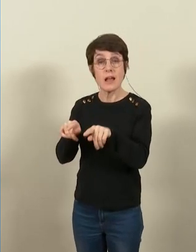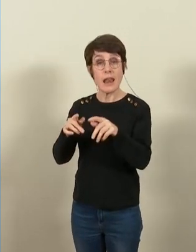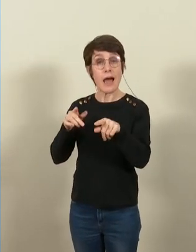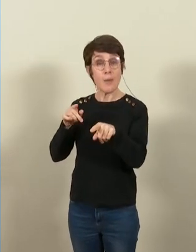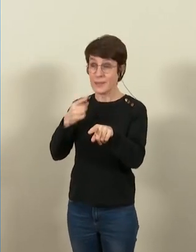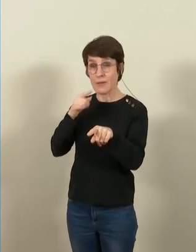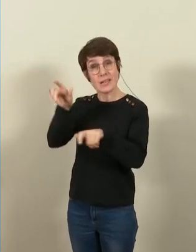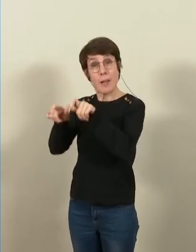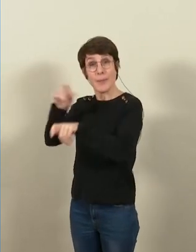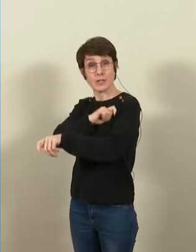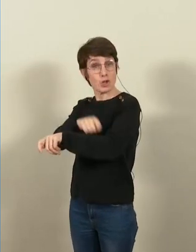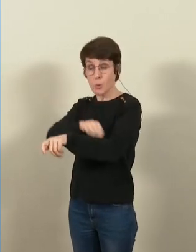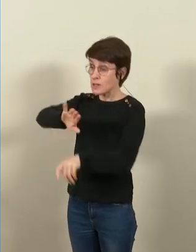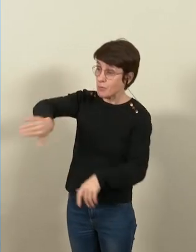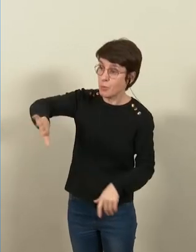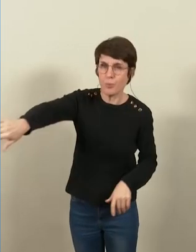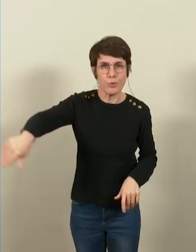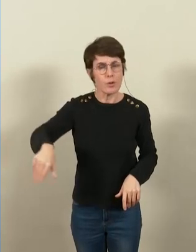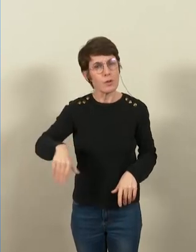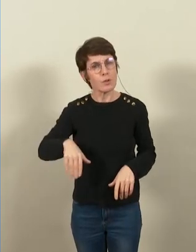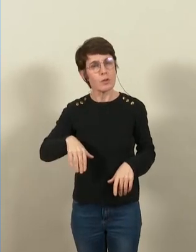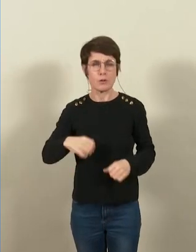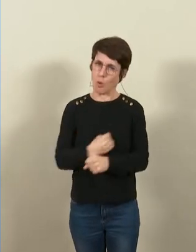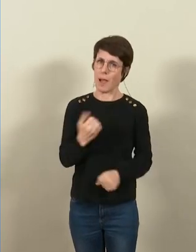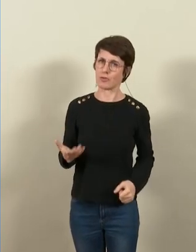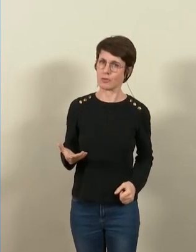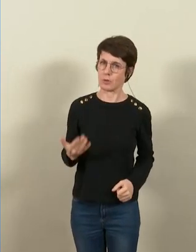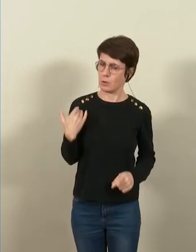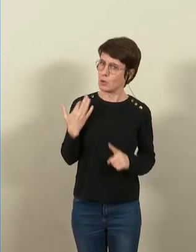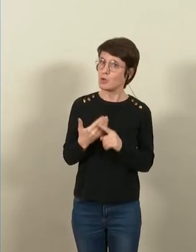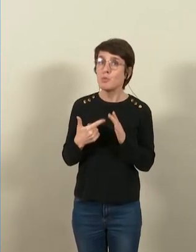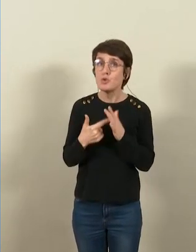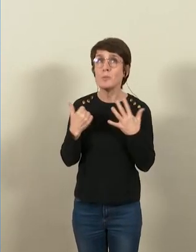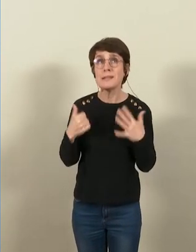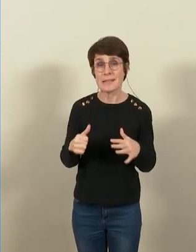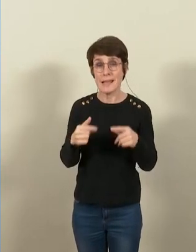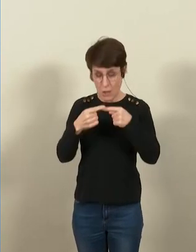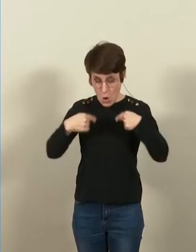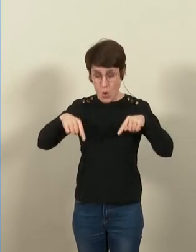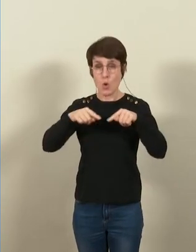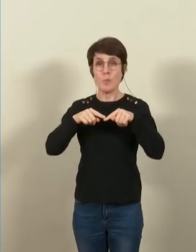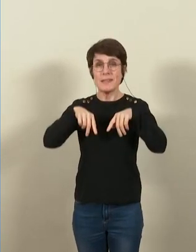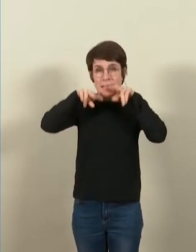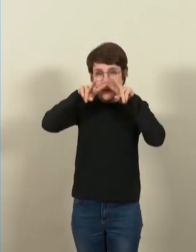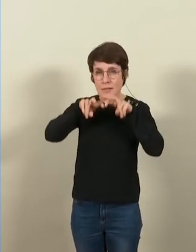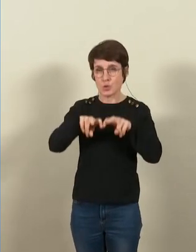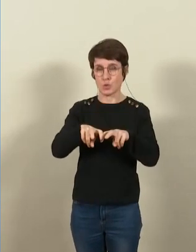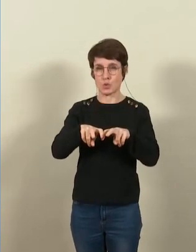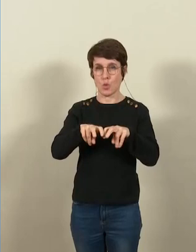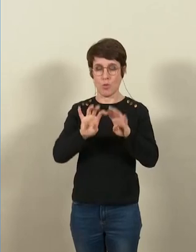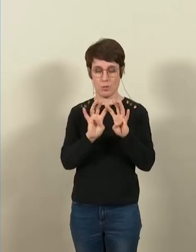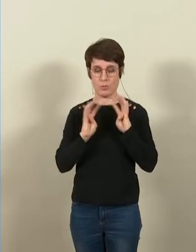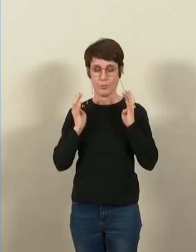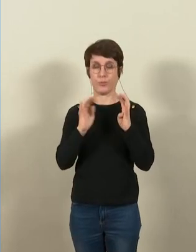dommage quand même c'est bien dommage depuis 2016 le Comité d'instruction pardon est composé de